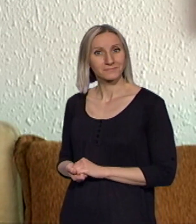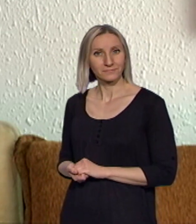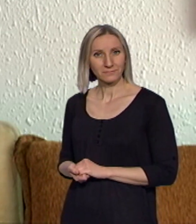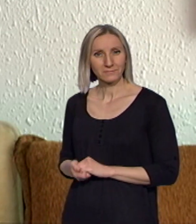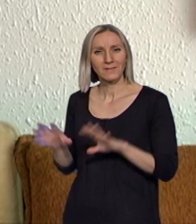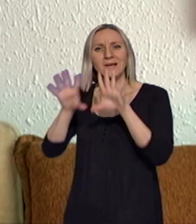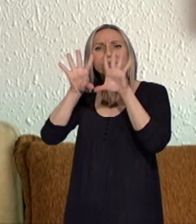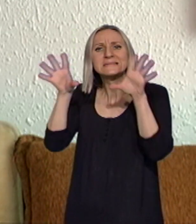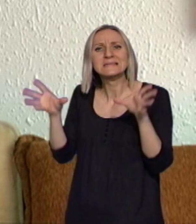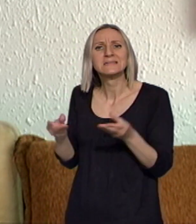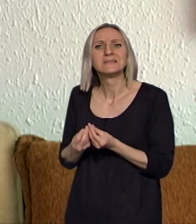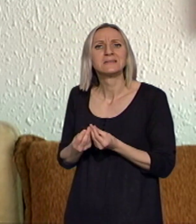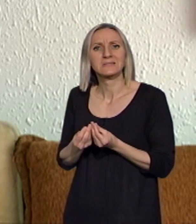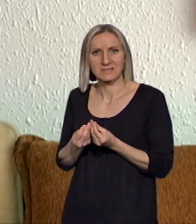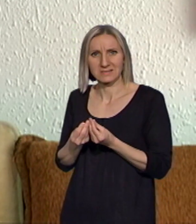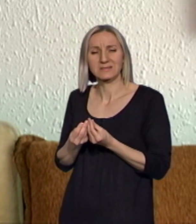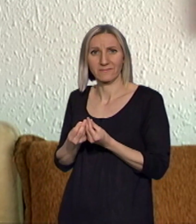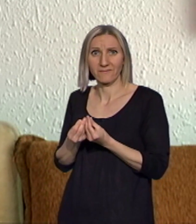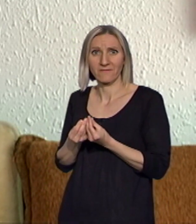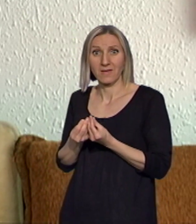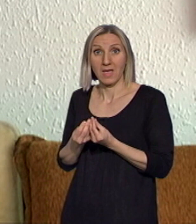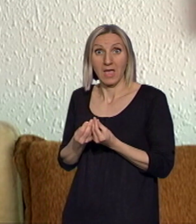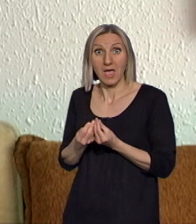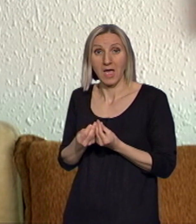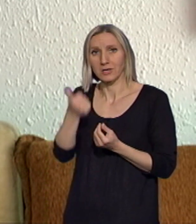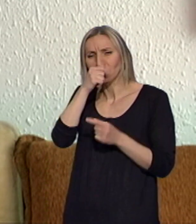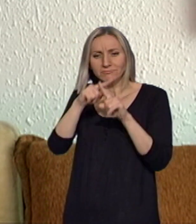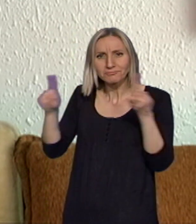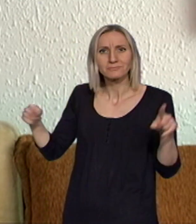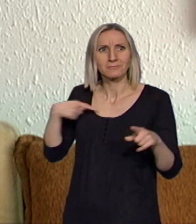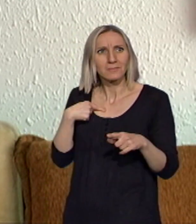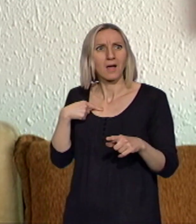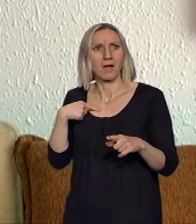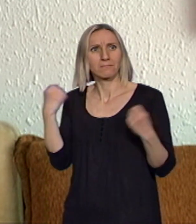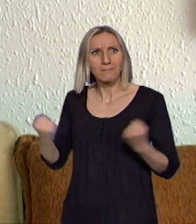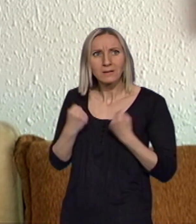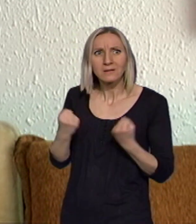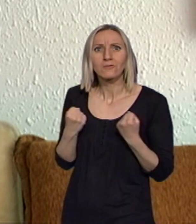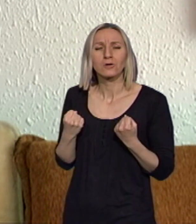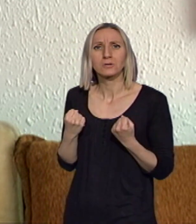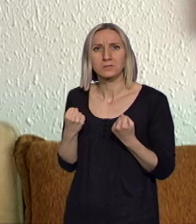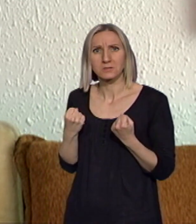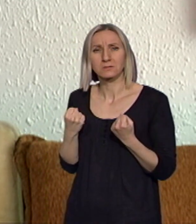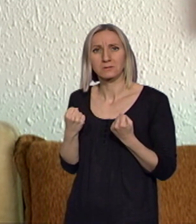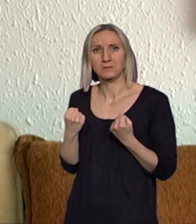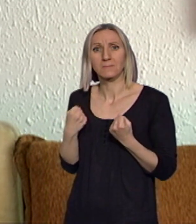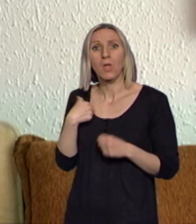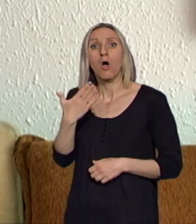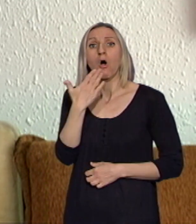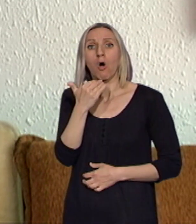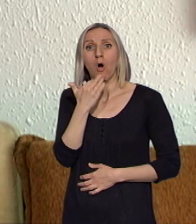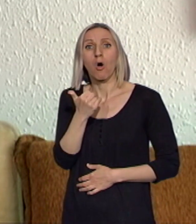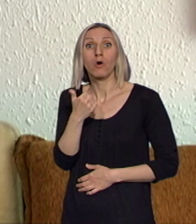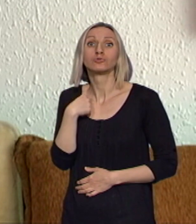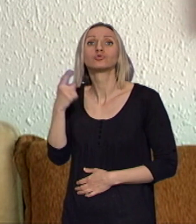Tu se vam da ću se bavim i ja hoću da probam